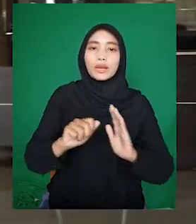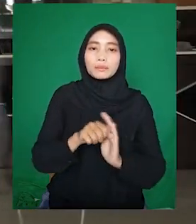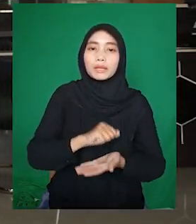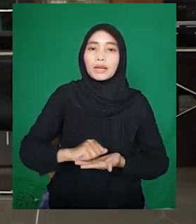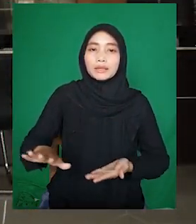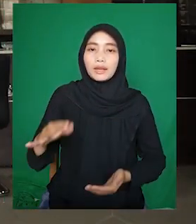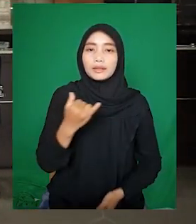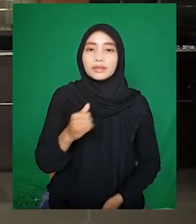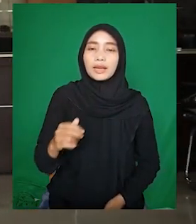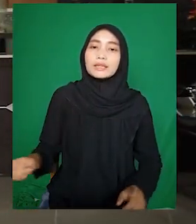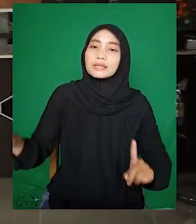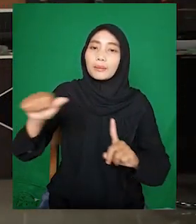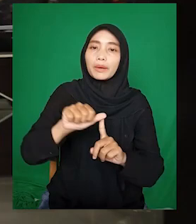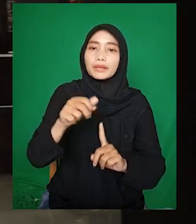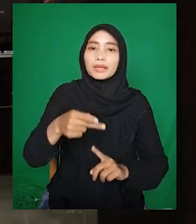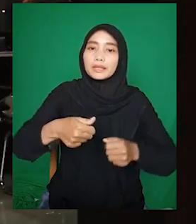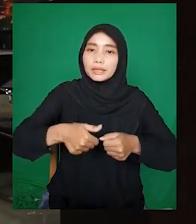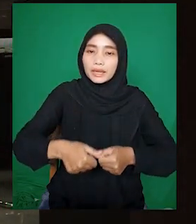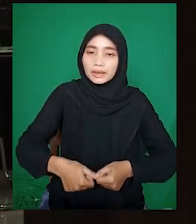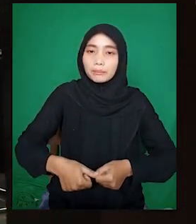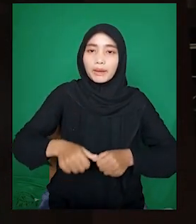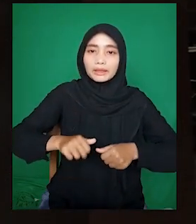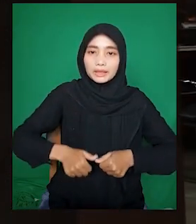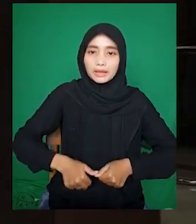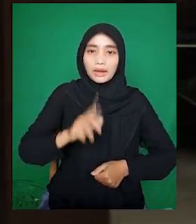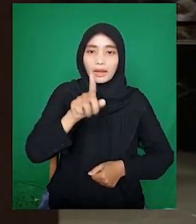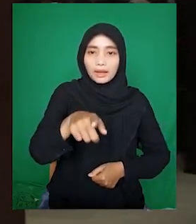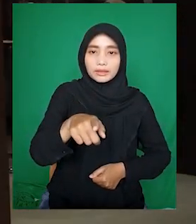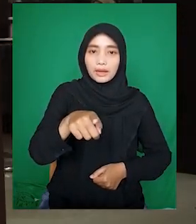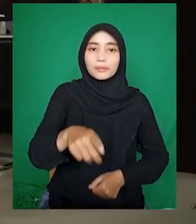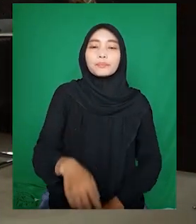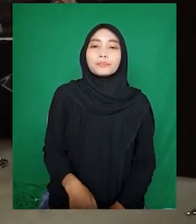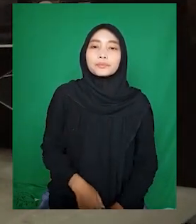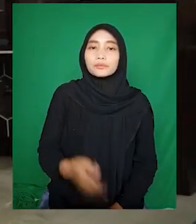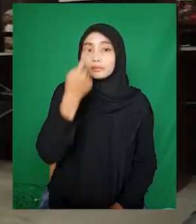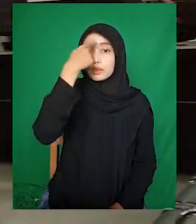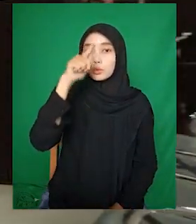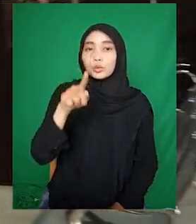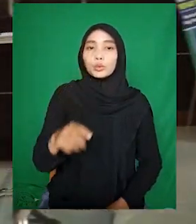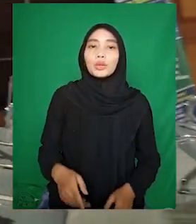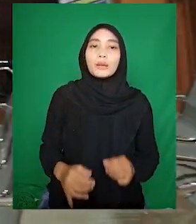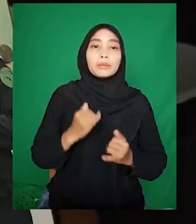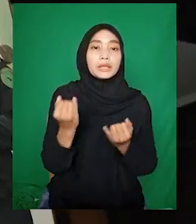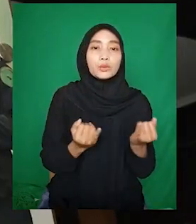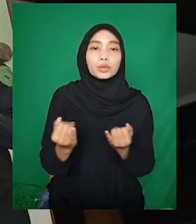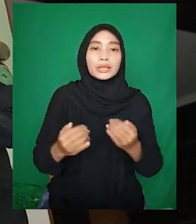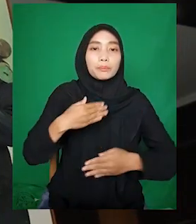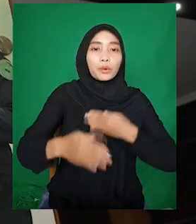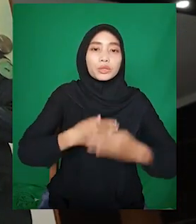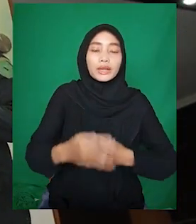Anda untuk mengikuti proses persidangan yang telah ditentukan oleh majelis hakim.